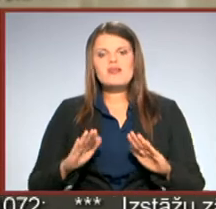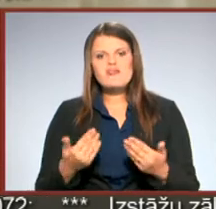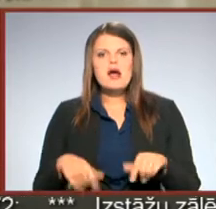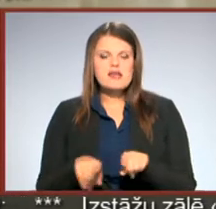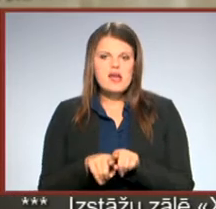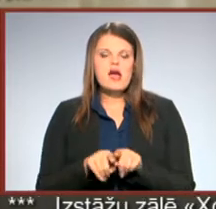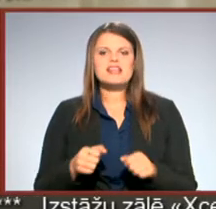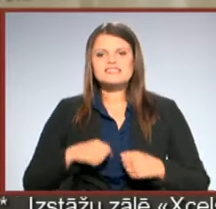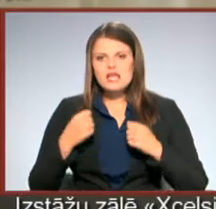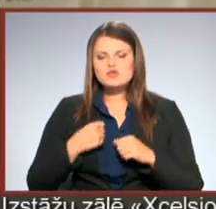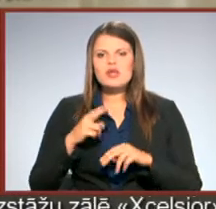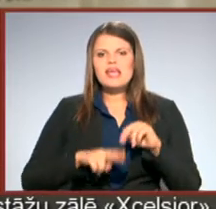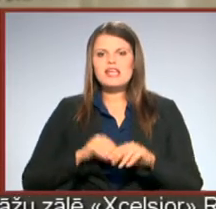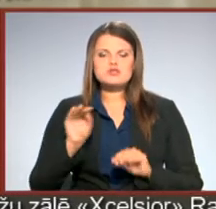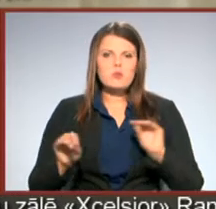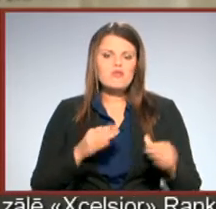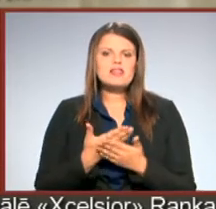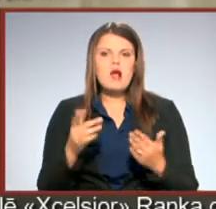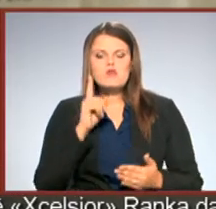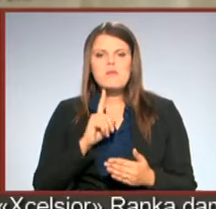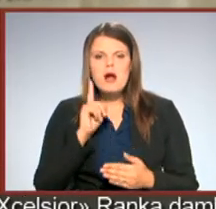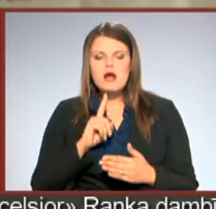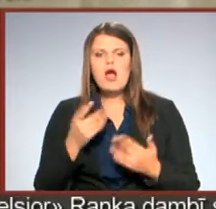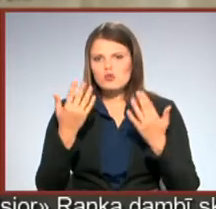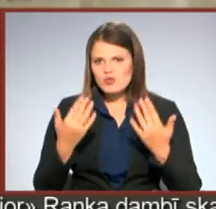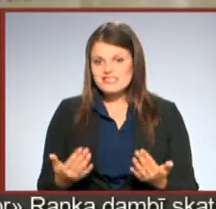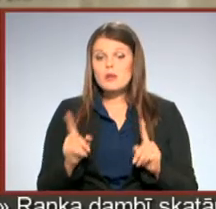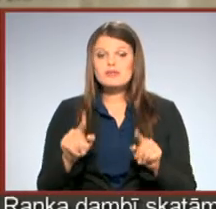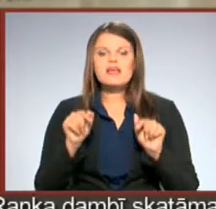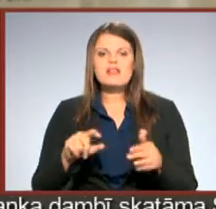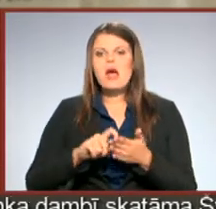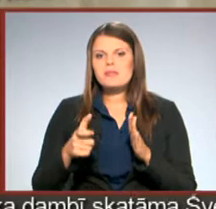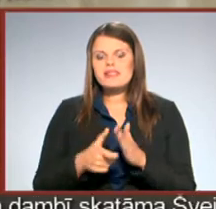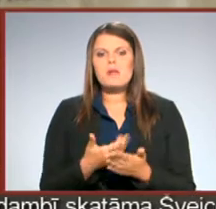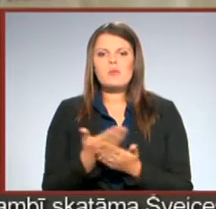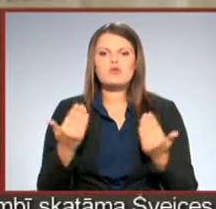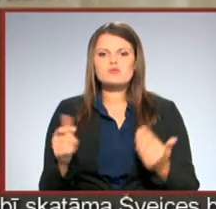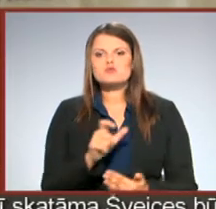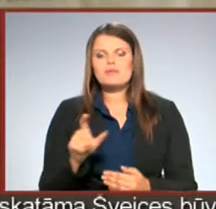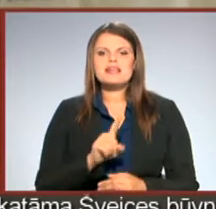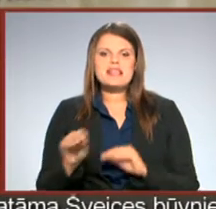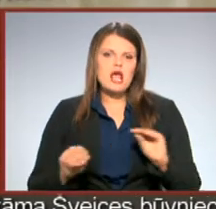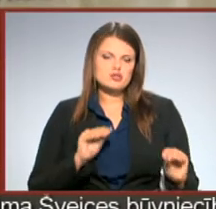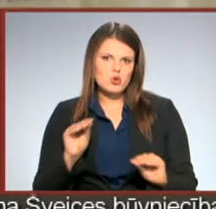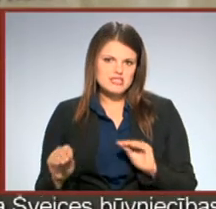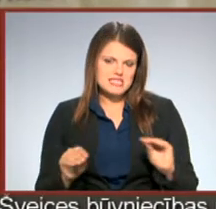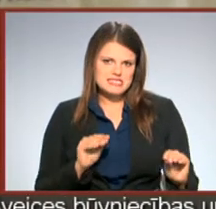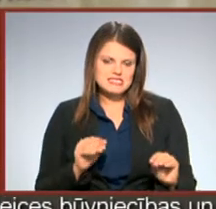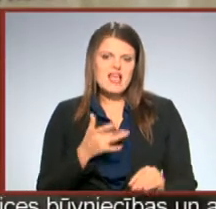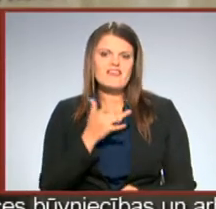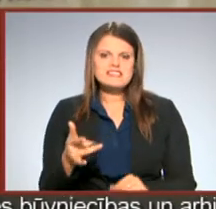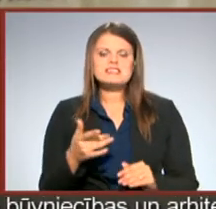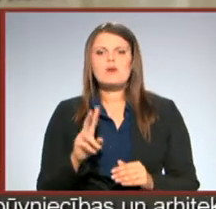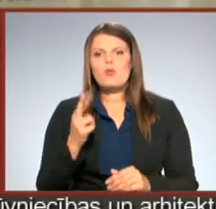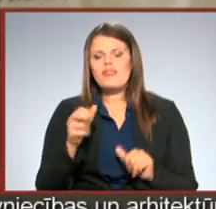arī cenšoties izbūvēt kādu pagaidu lokālu risinājumu tikai tām telpām, kurā šobrīd atrodas ekspozīcija. Visticamāk,